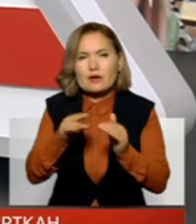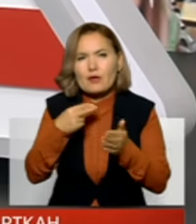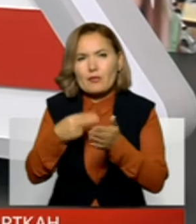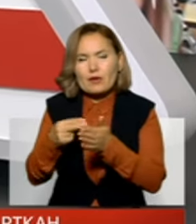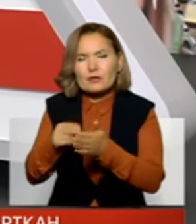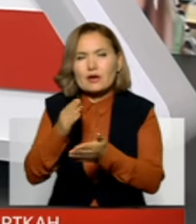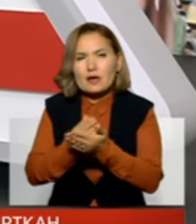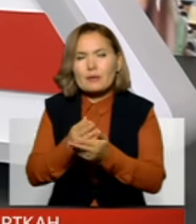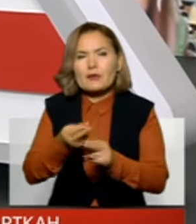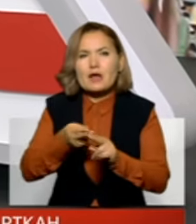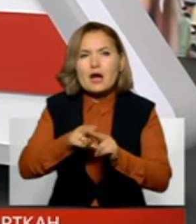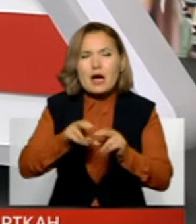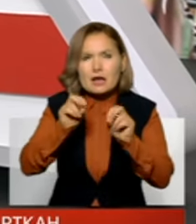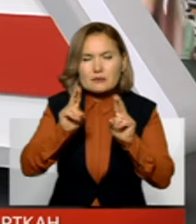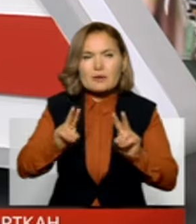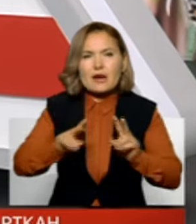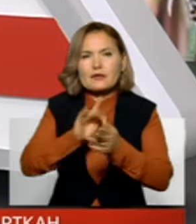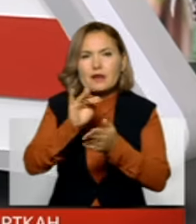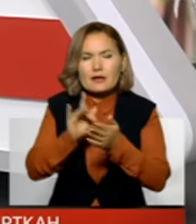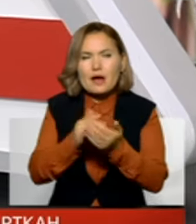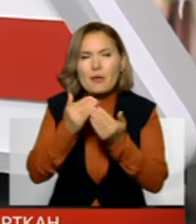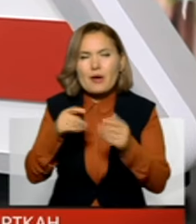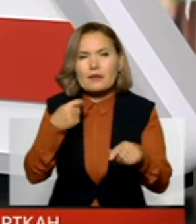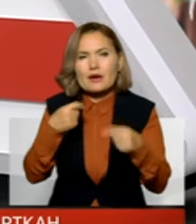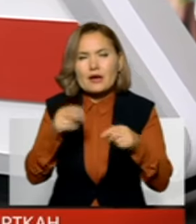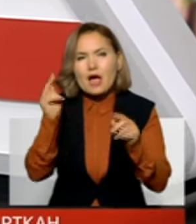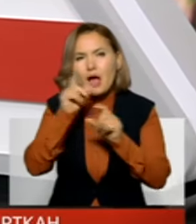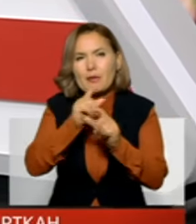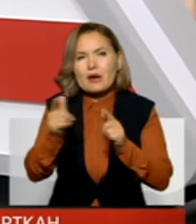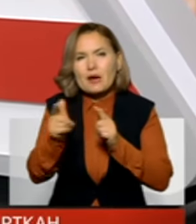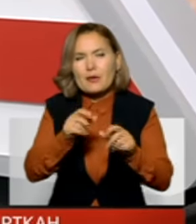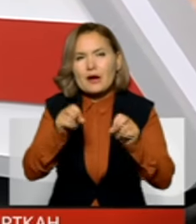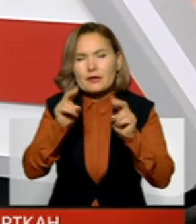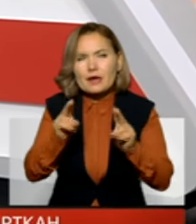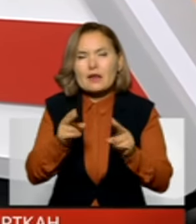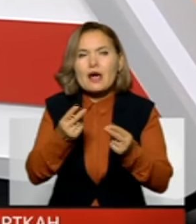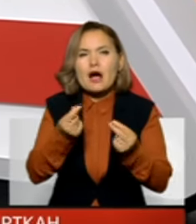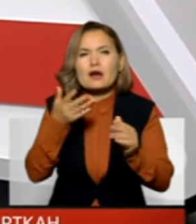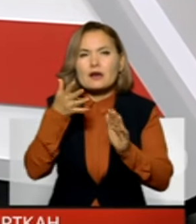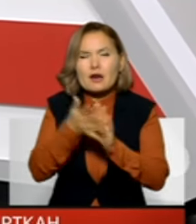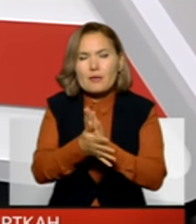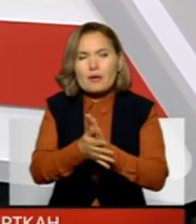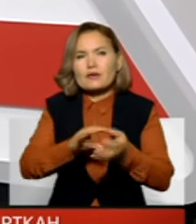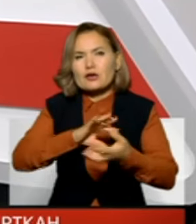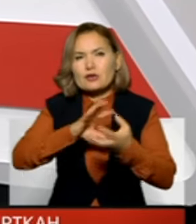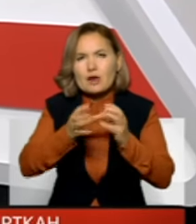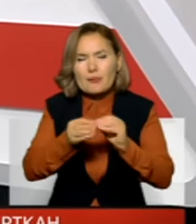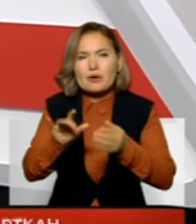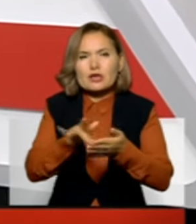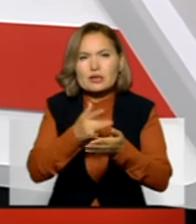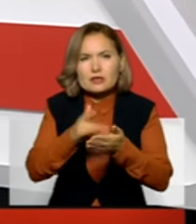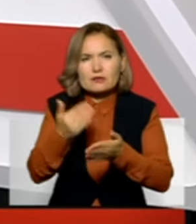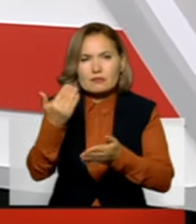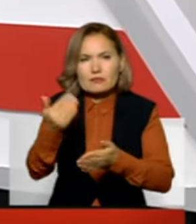Астанадағы жәрменкелерді арнайы аралап, бір баланы мектепке дайындау үшін кемі қанша ақша кететінін есептеп